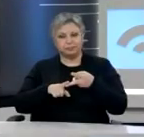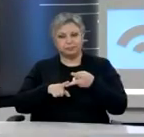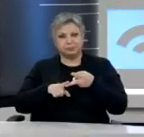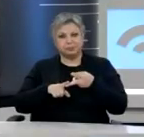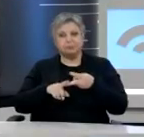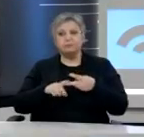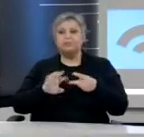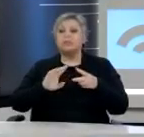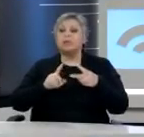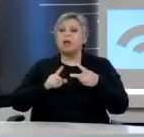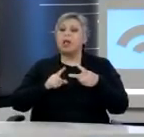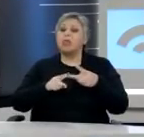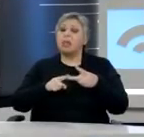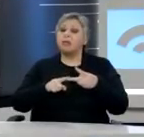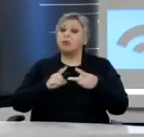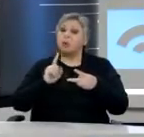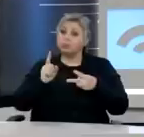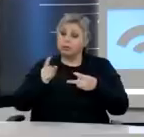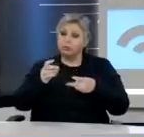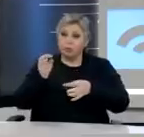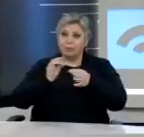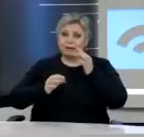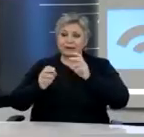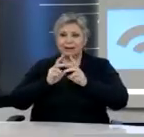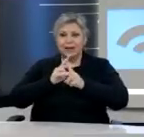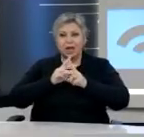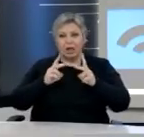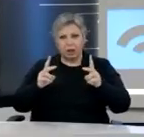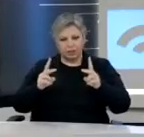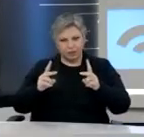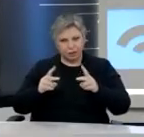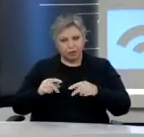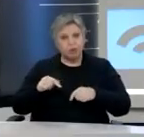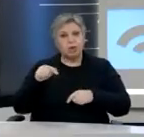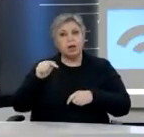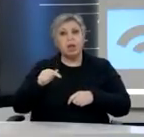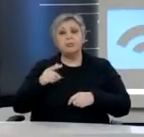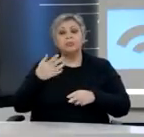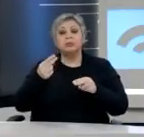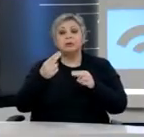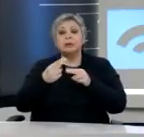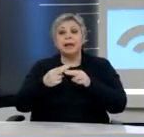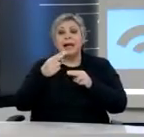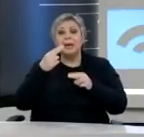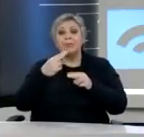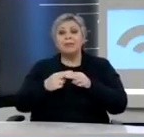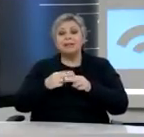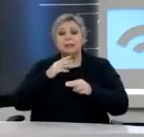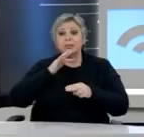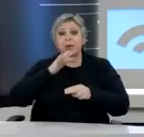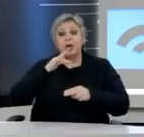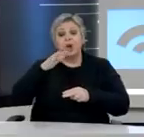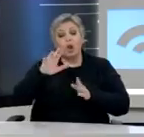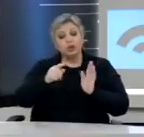και το δεύτερο το οποίο διευκρινίζουν είναι ότι η γλώσσα των γειτόνων, η επίσημη γλώσσα, όπως αναφέρεται στη